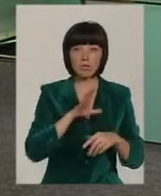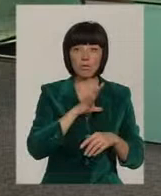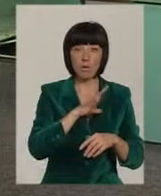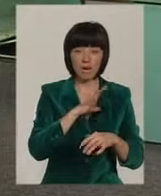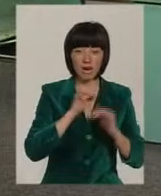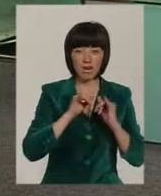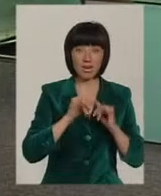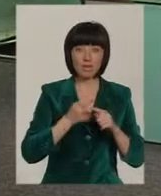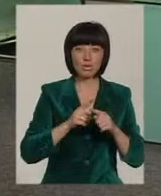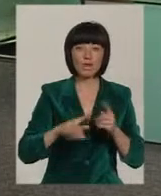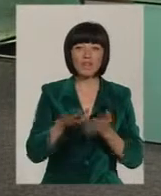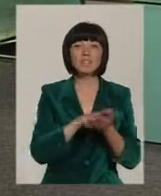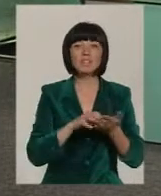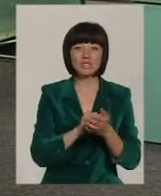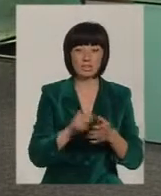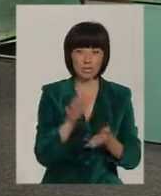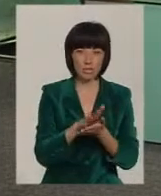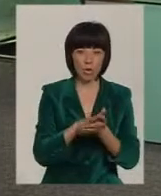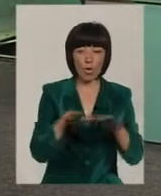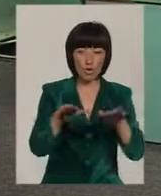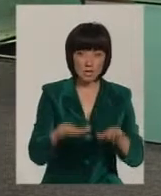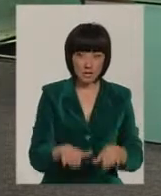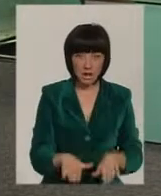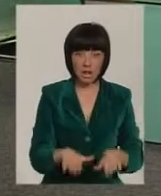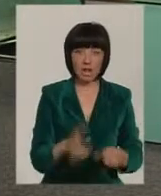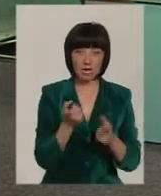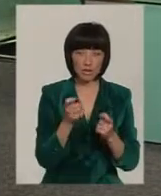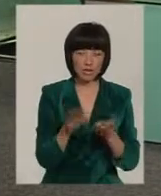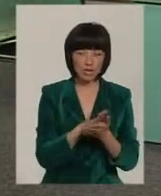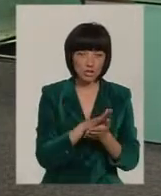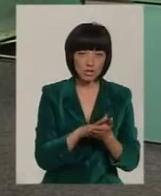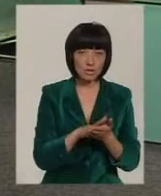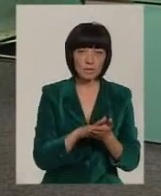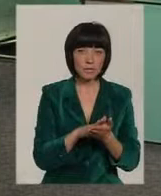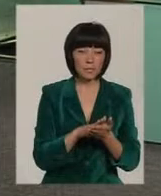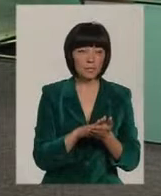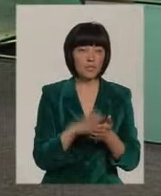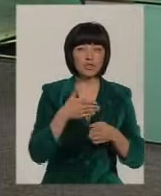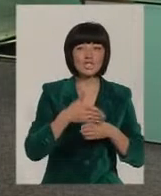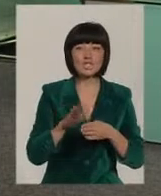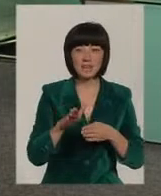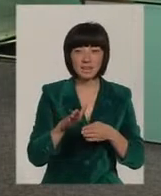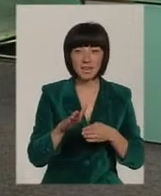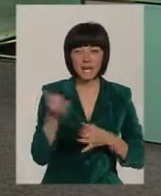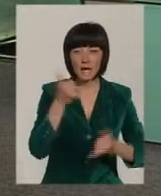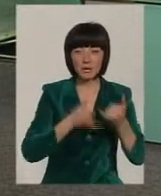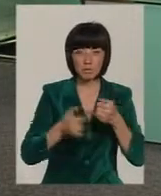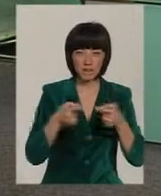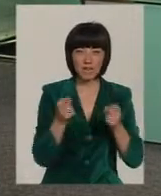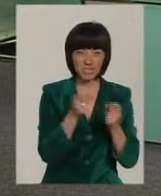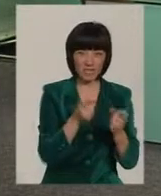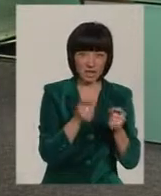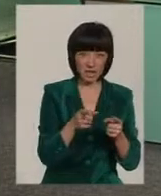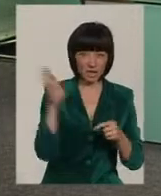коагуляція тих забруднюючих речовин. Вони осідали на дно, частина з них, як то сірководень або аміак, виходили з річки.